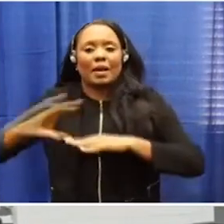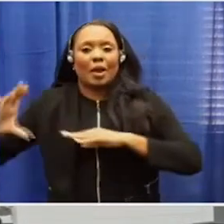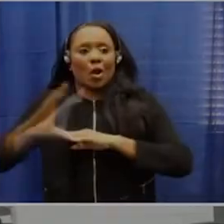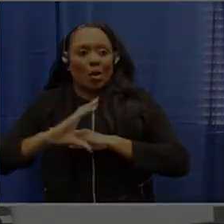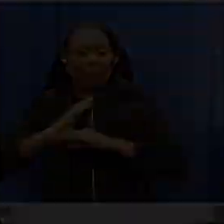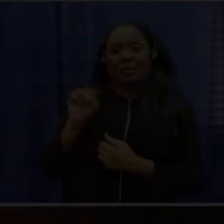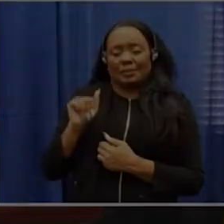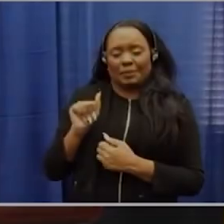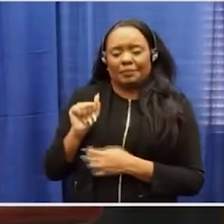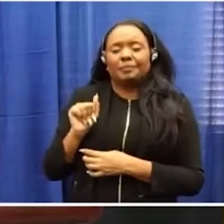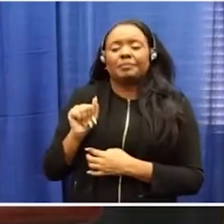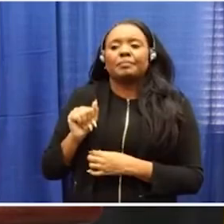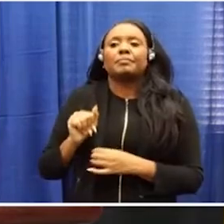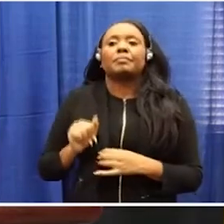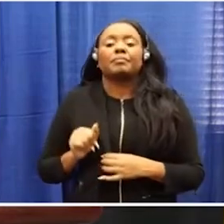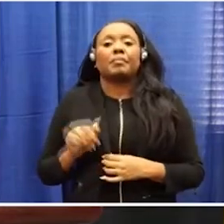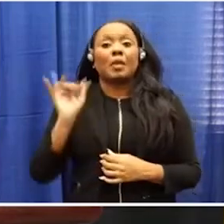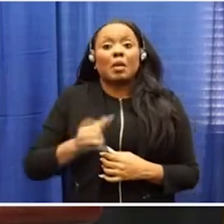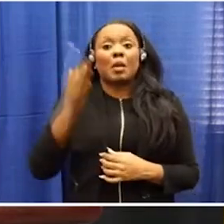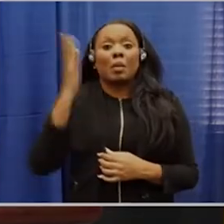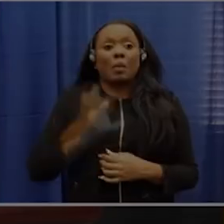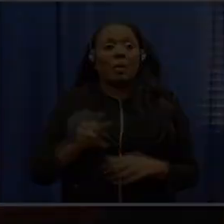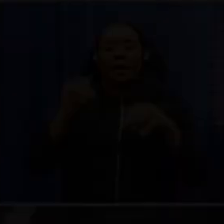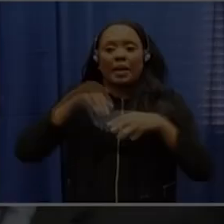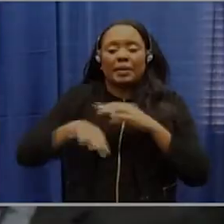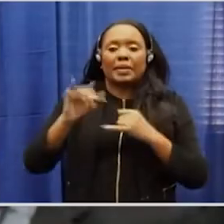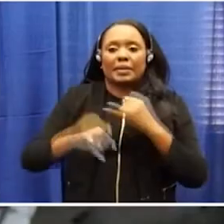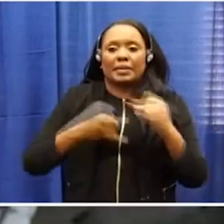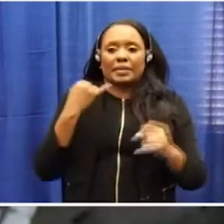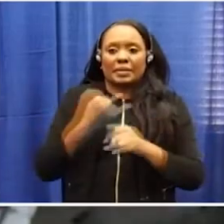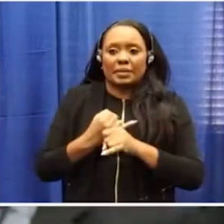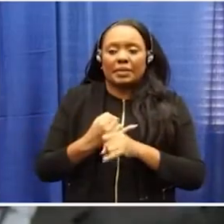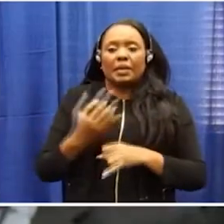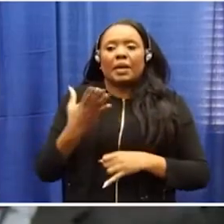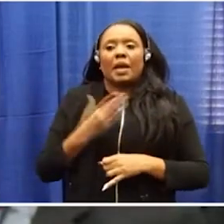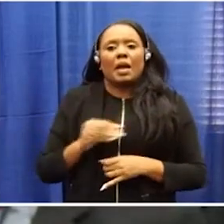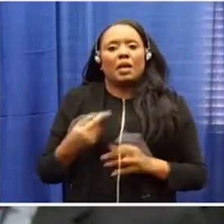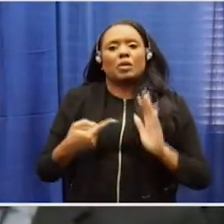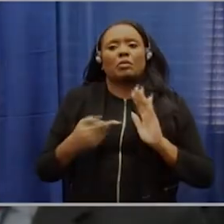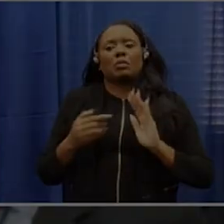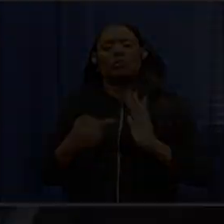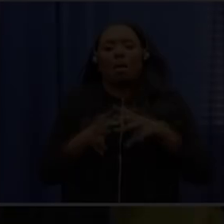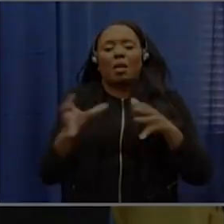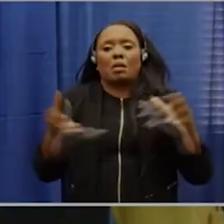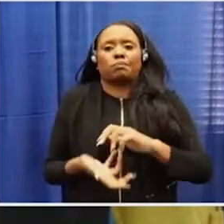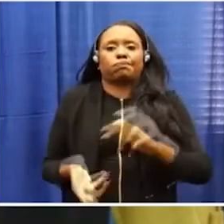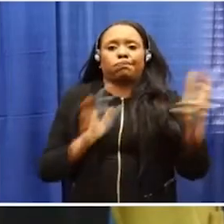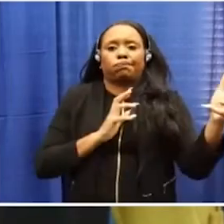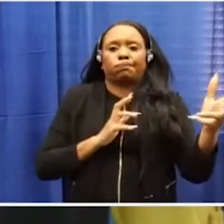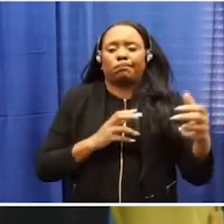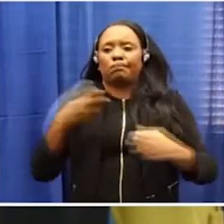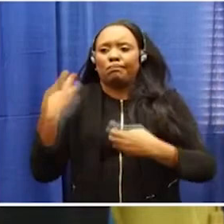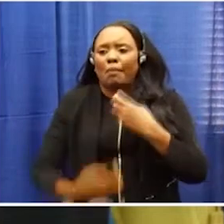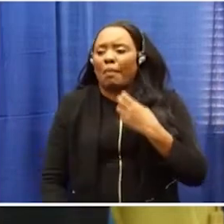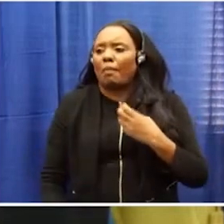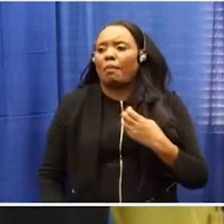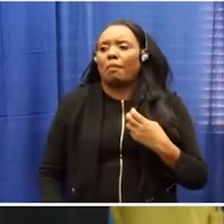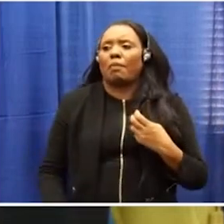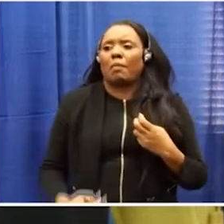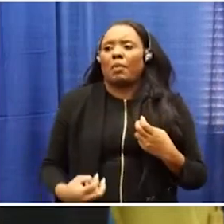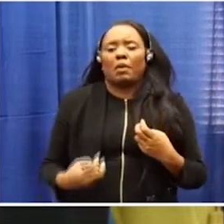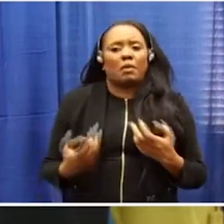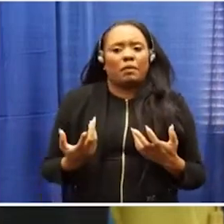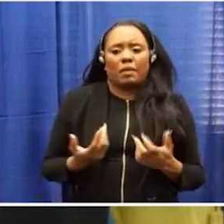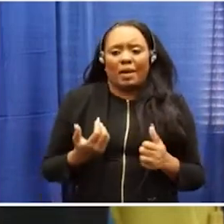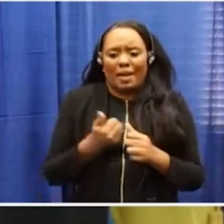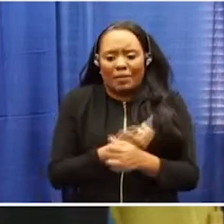steeds veranderde politieke, sociale, economische en ecologische contexten. Volgens president Santokhi kan